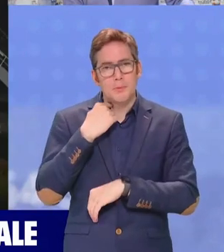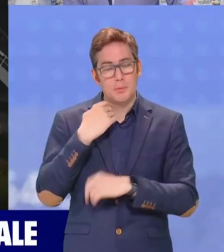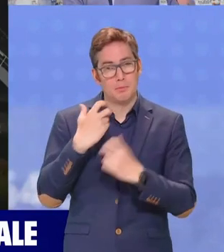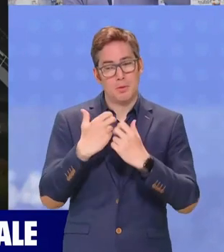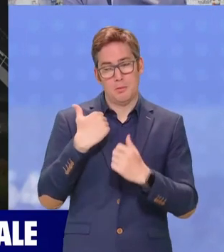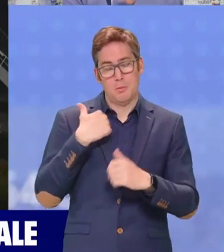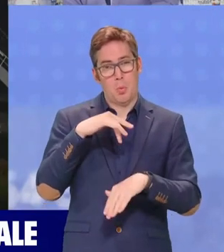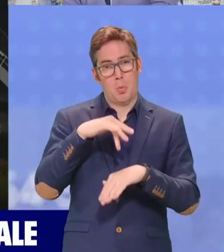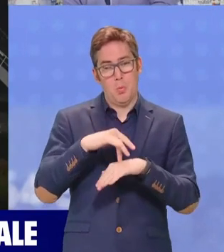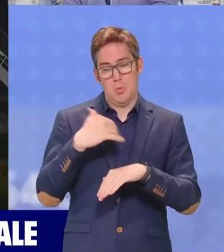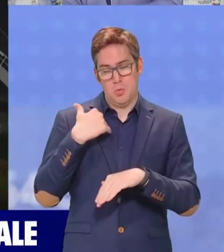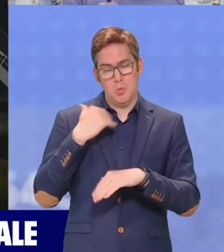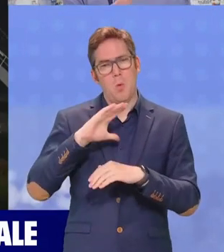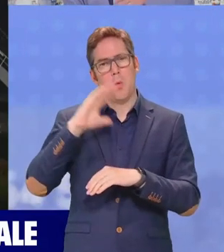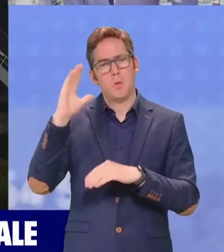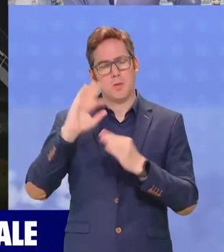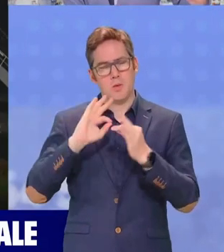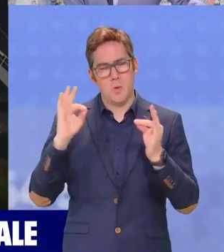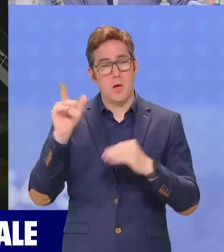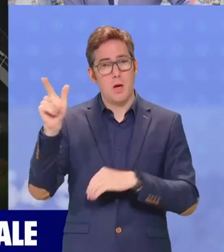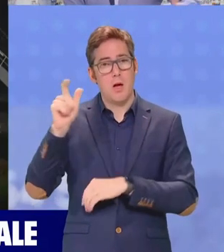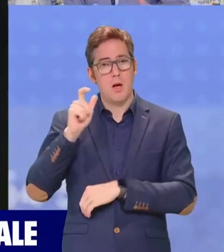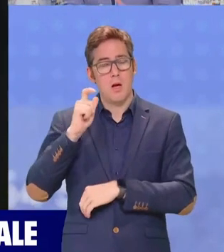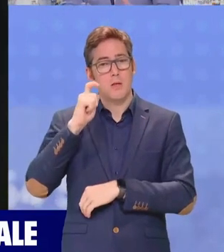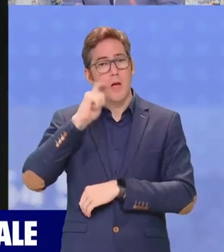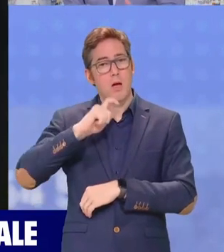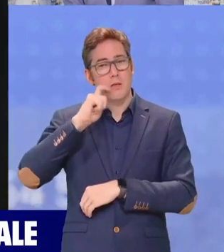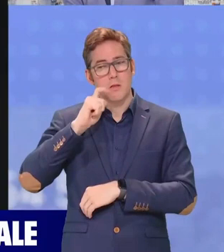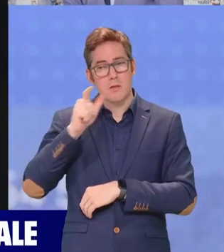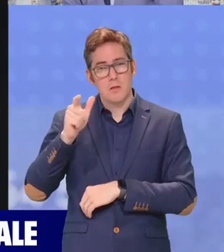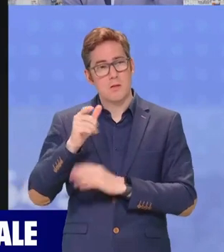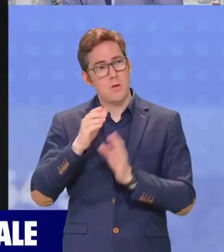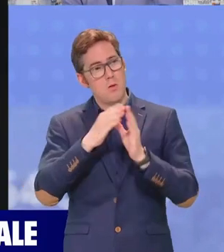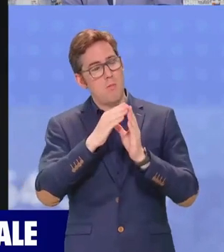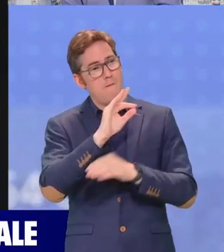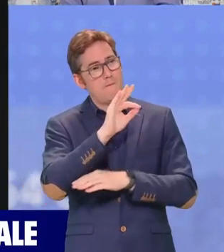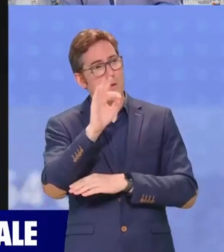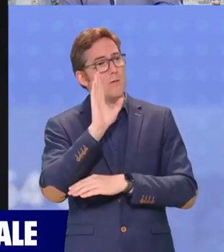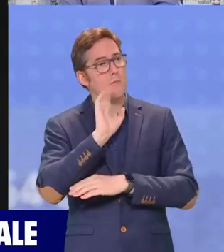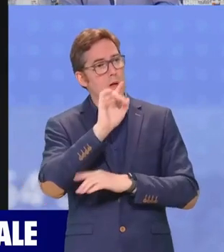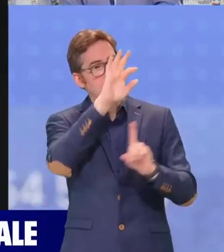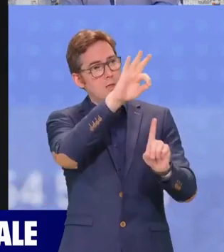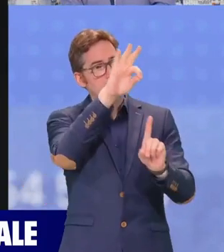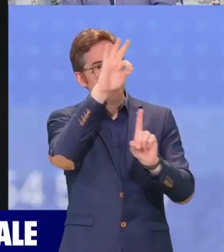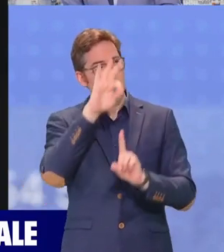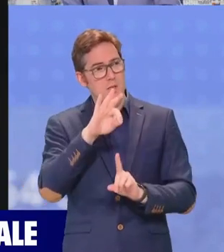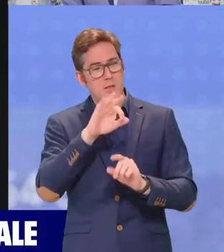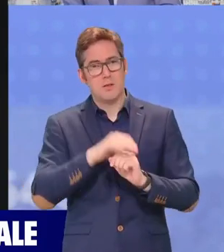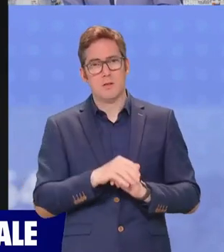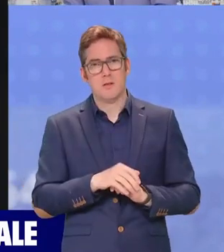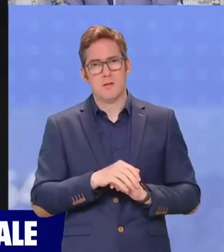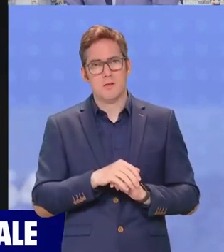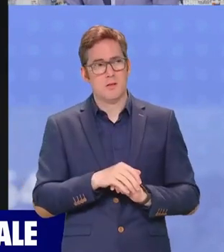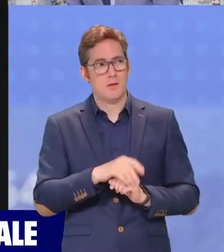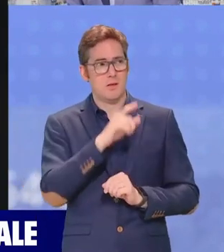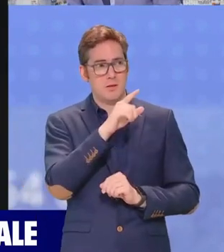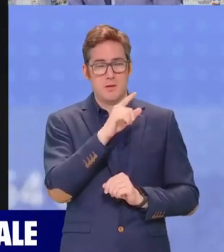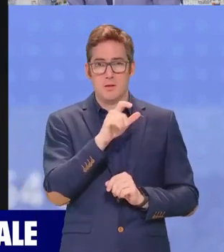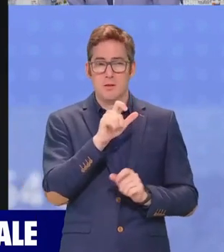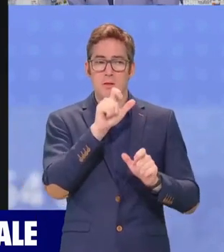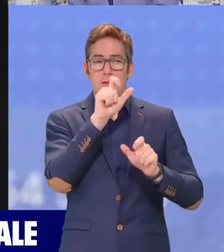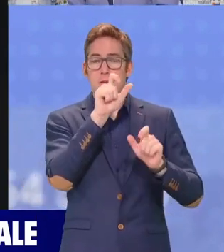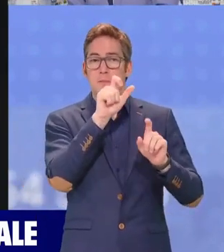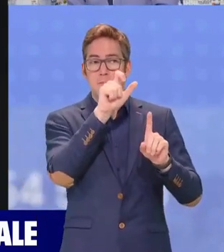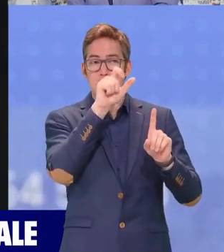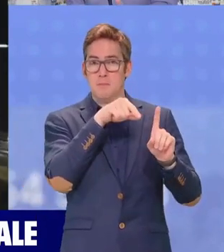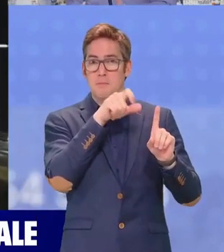la Grèce demandée à la France la remise de quelqu'un et on a réussi à faire échapper la personne